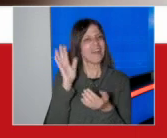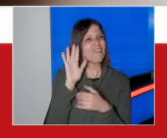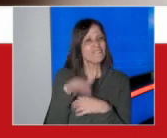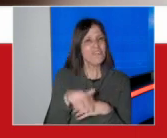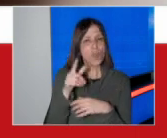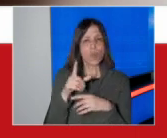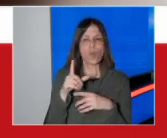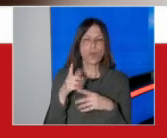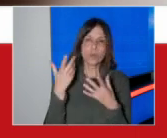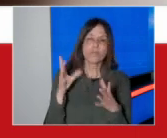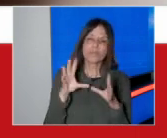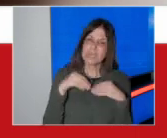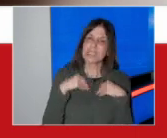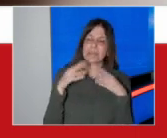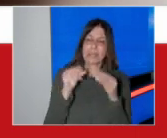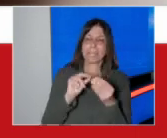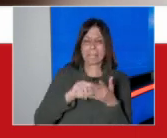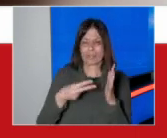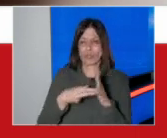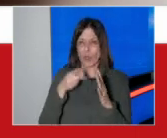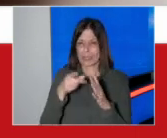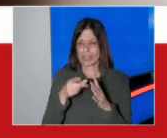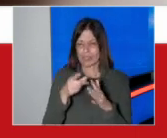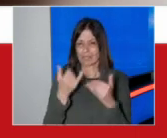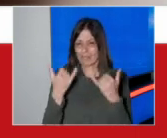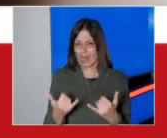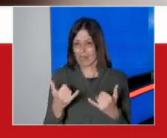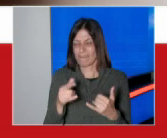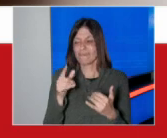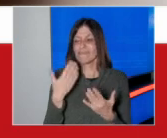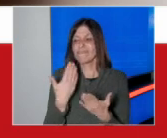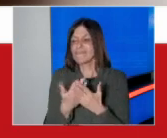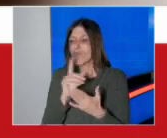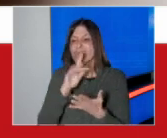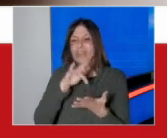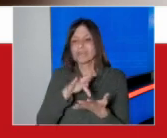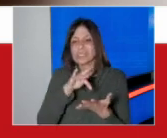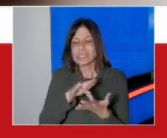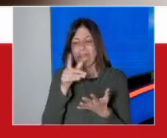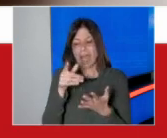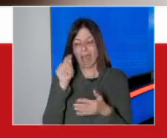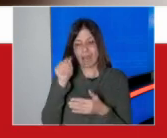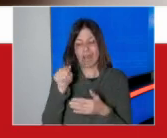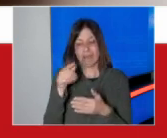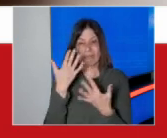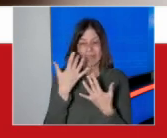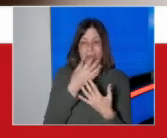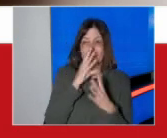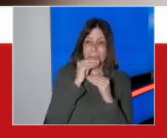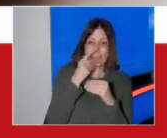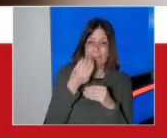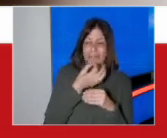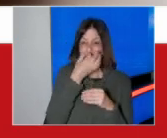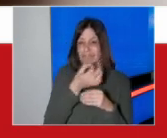הוא חי בשלום, בוא נאמר, עם התוכנית לפחות להתעתה, עצם זה שהתמונה שלו לא מופיעה שם, כשבאים ומדברים